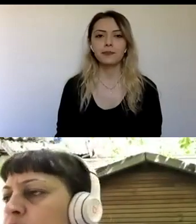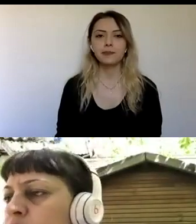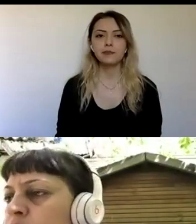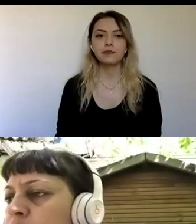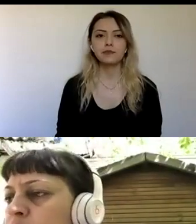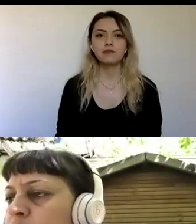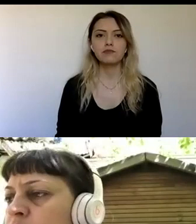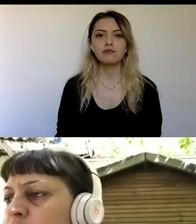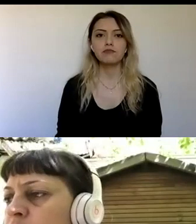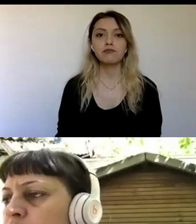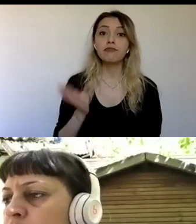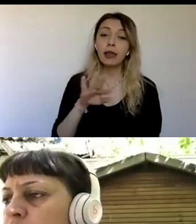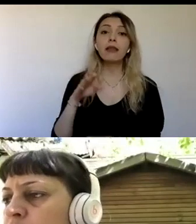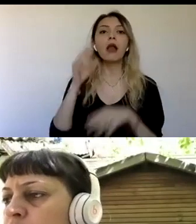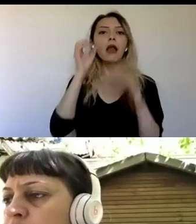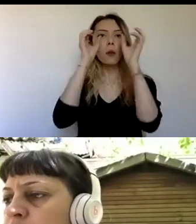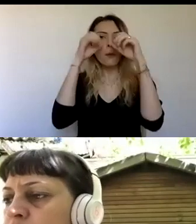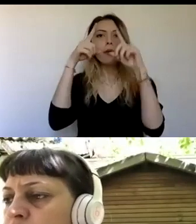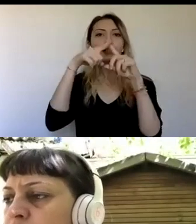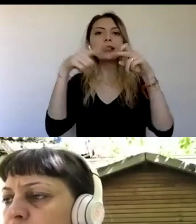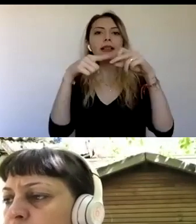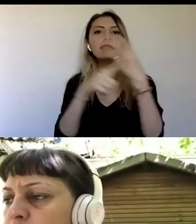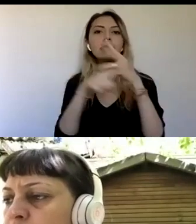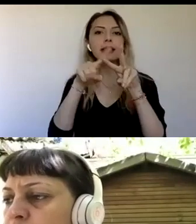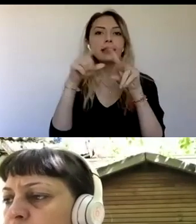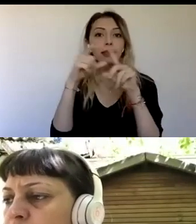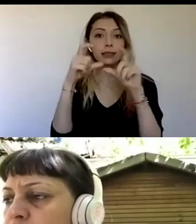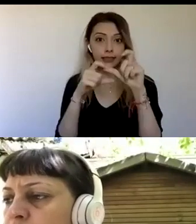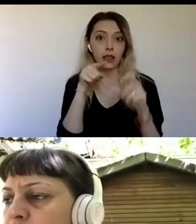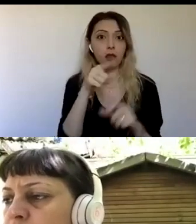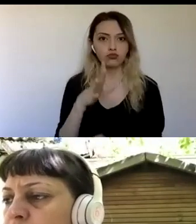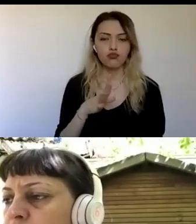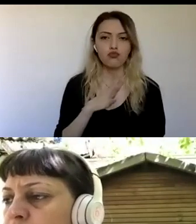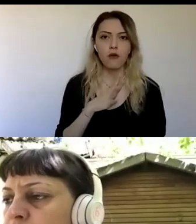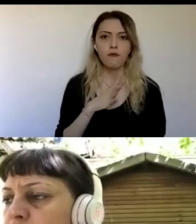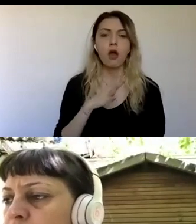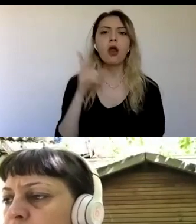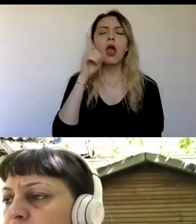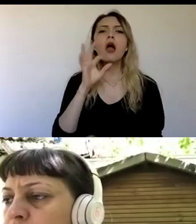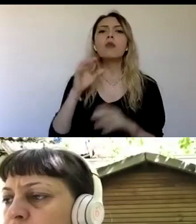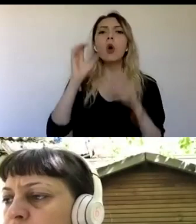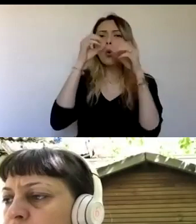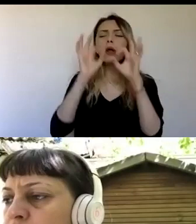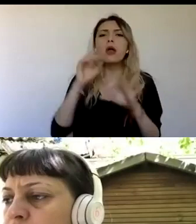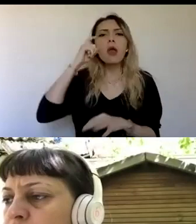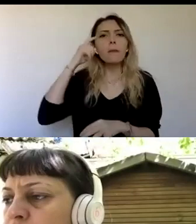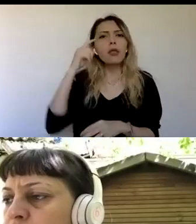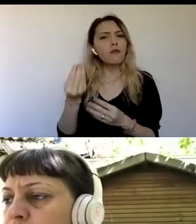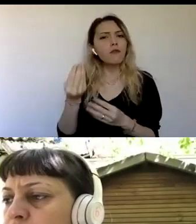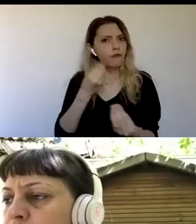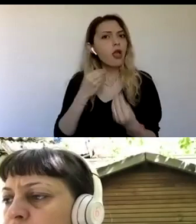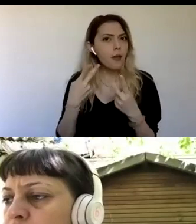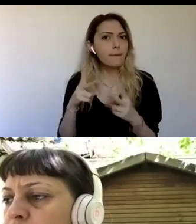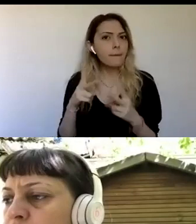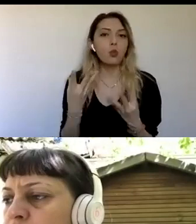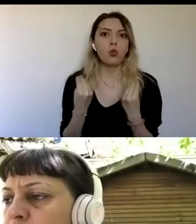yandan Google dediğim gibi bize çok fazla aslında veri veriyor. Çünkü hepimiz Google'da arıyoruz ve Google'u çok kullandığımız için. Bir diğeri Google Trends.